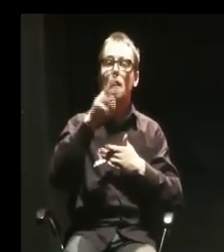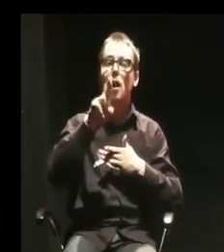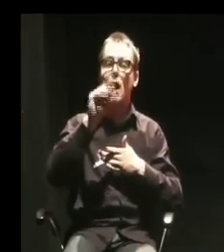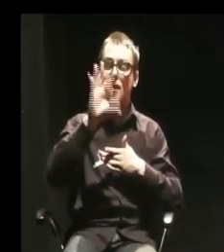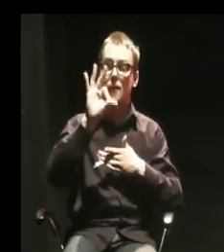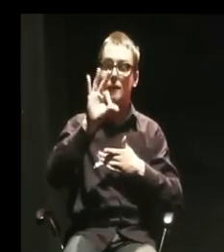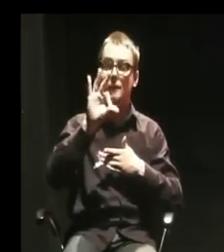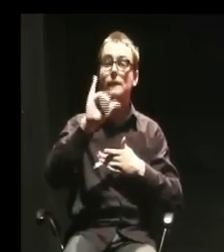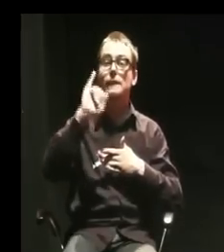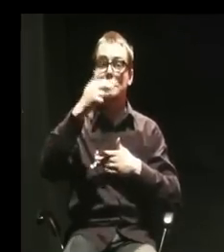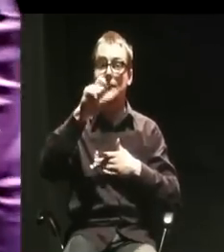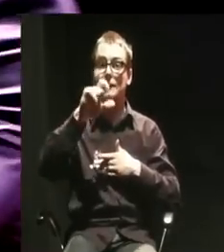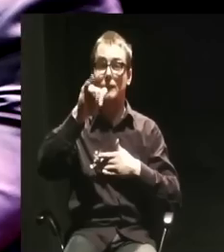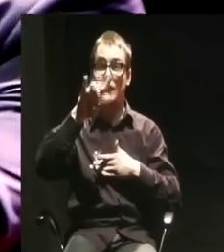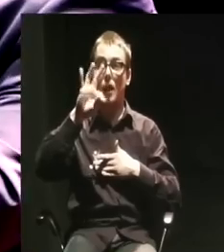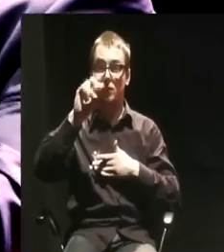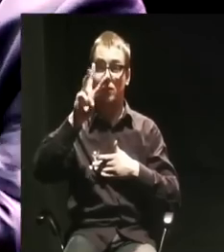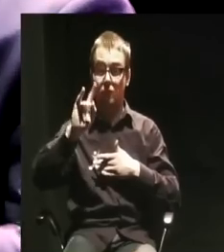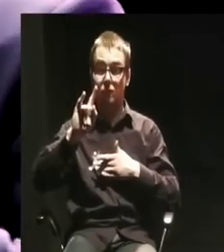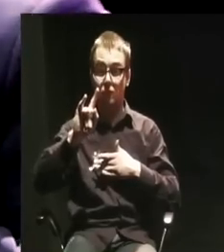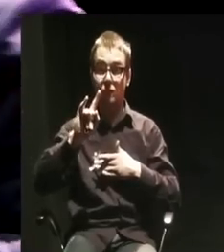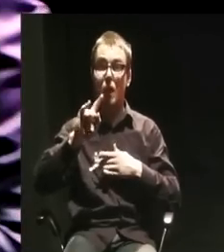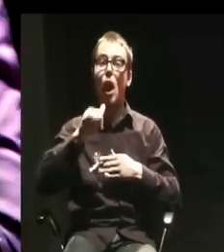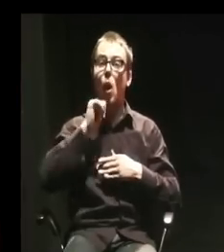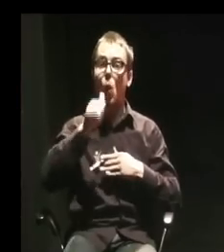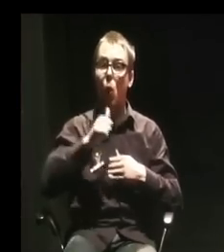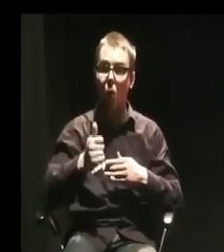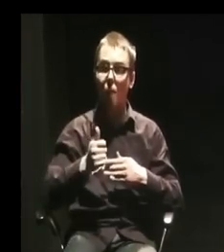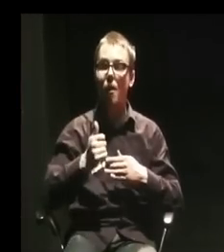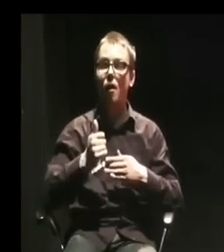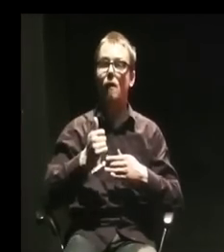Jest to impreza organizowana przez miasto, już trzecia bodajże edycja.